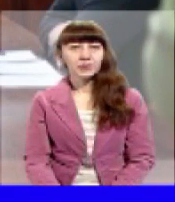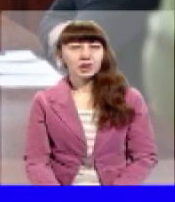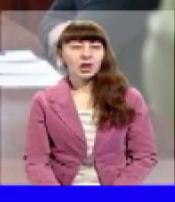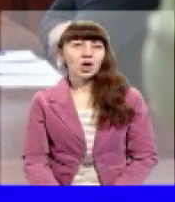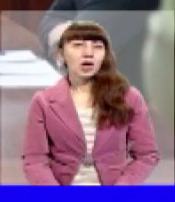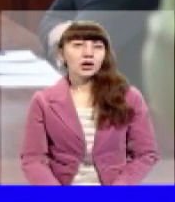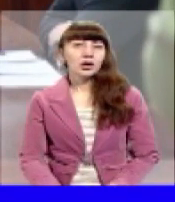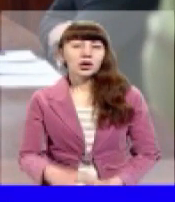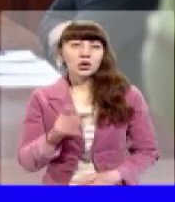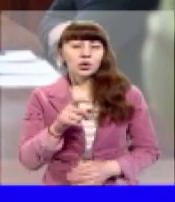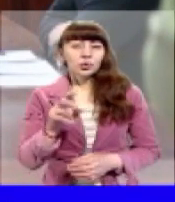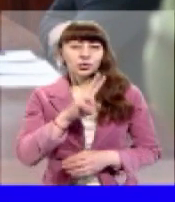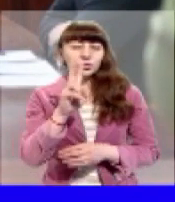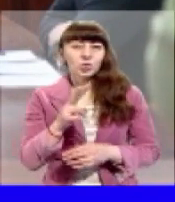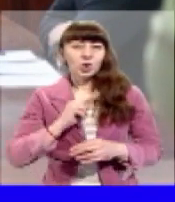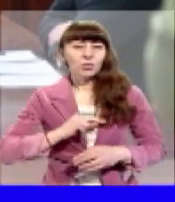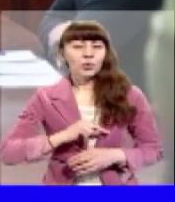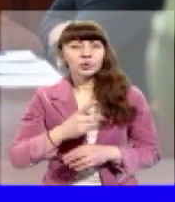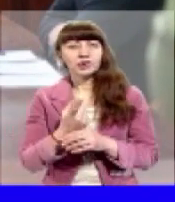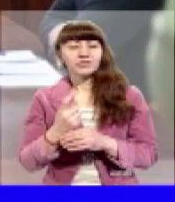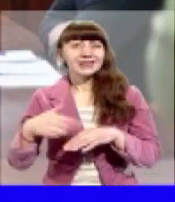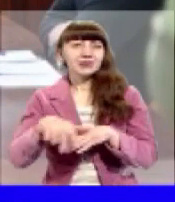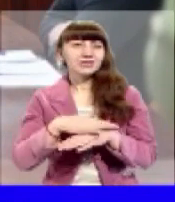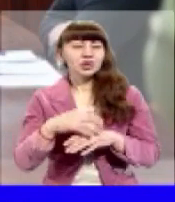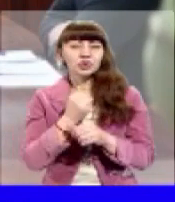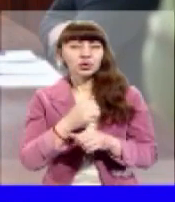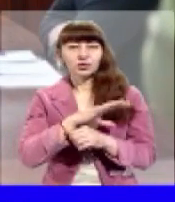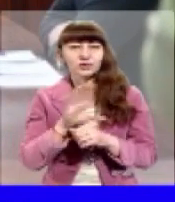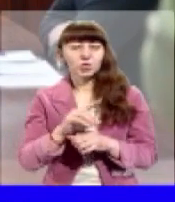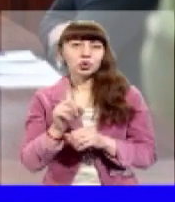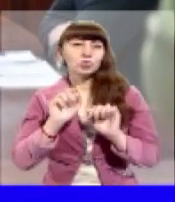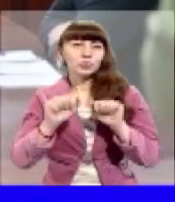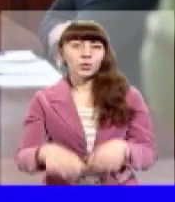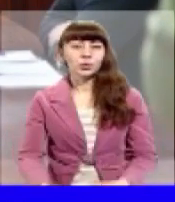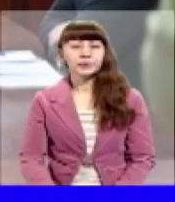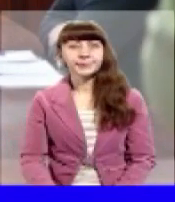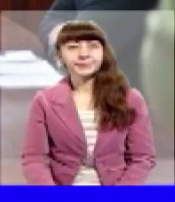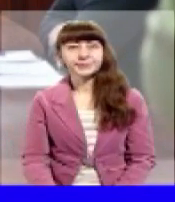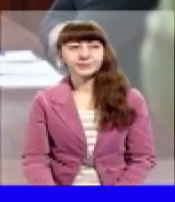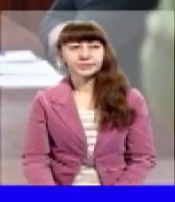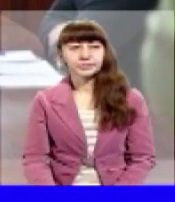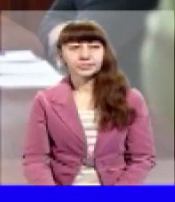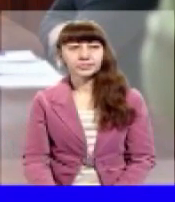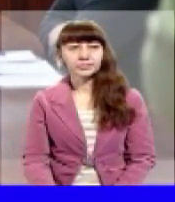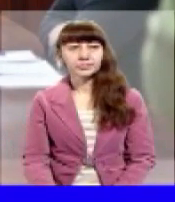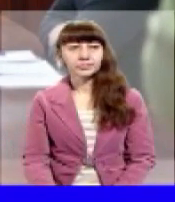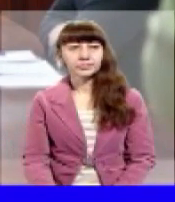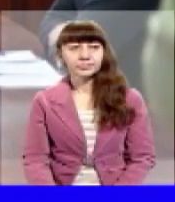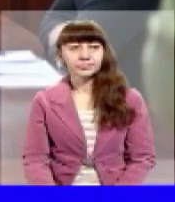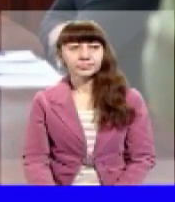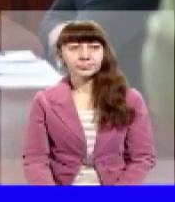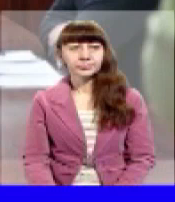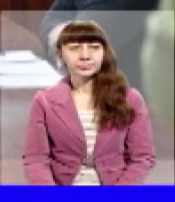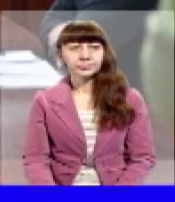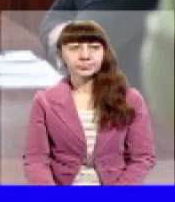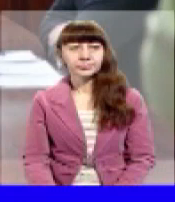базасы биылғы өсімді қамтамасыз етуге мүмкіндік бермеді. Сондай-ақ Қазақстан темір жолы,